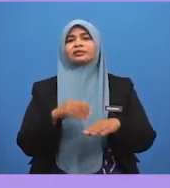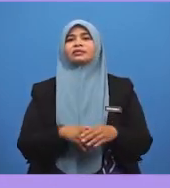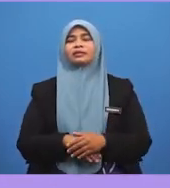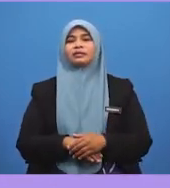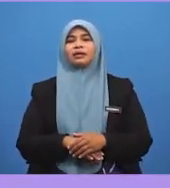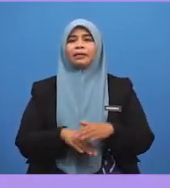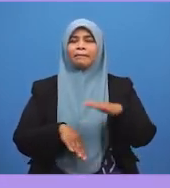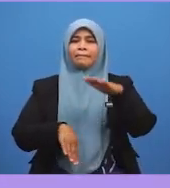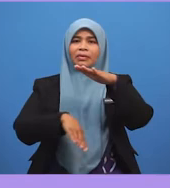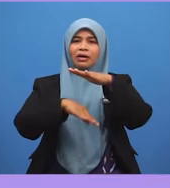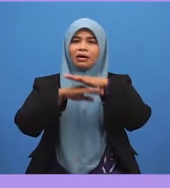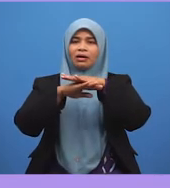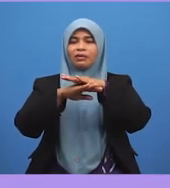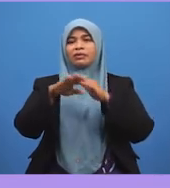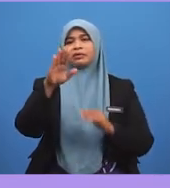Bawah,